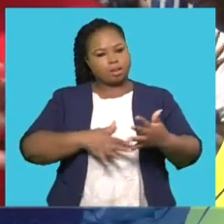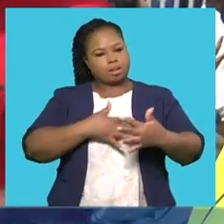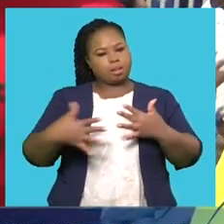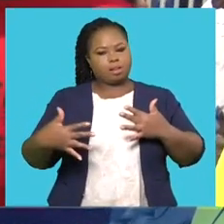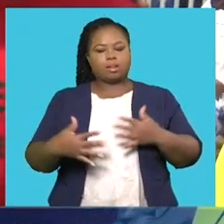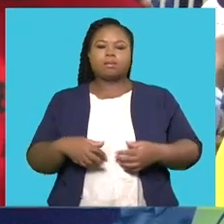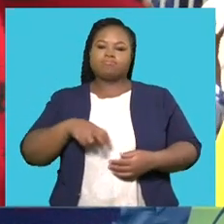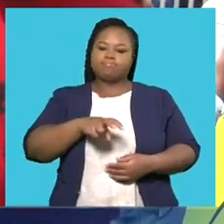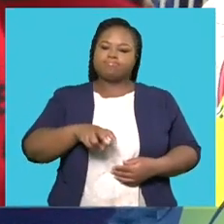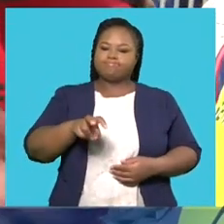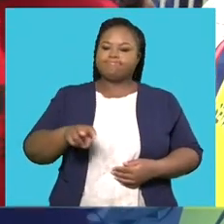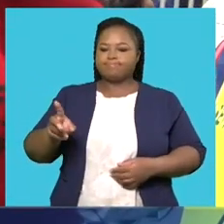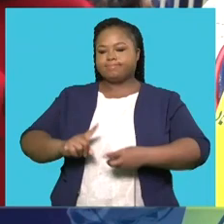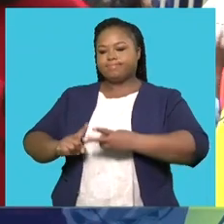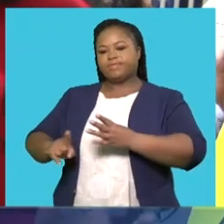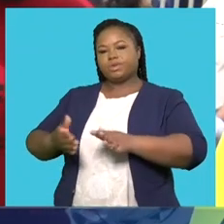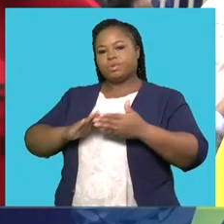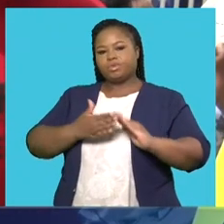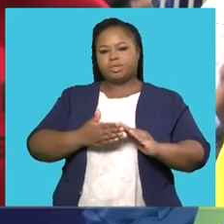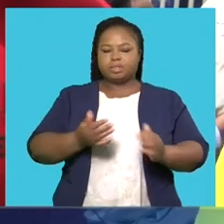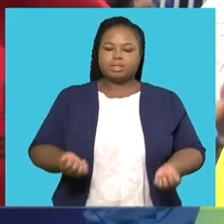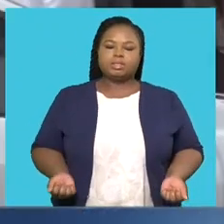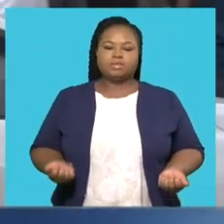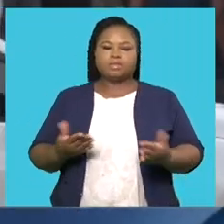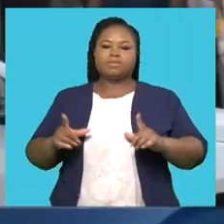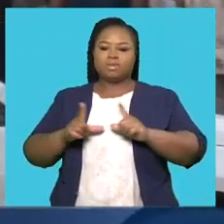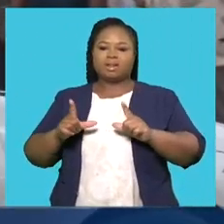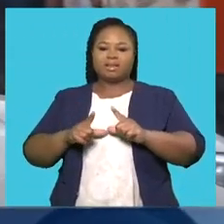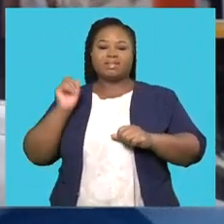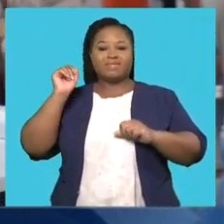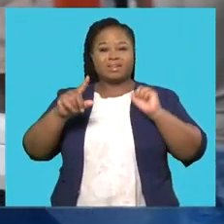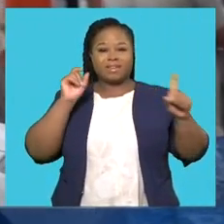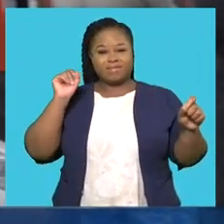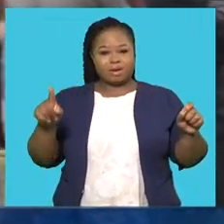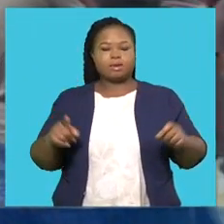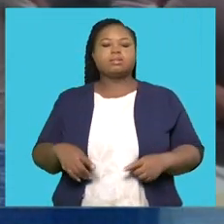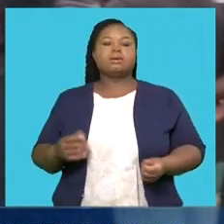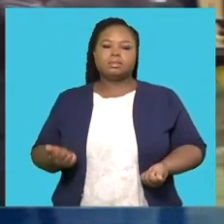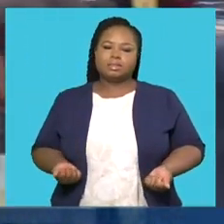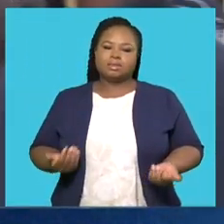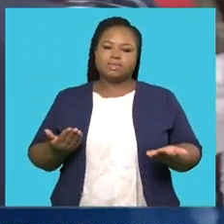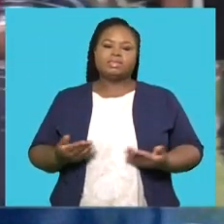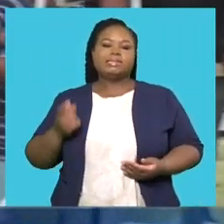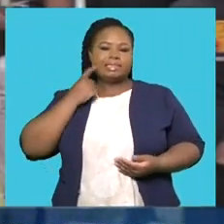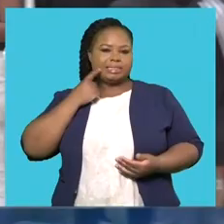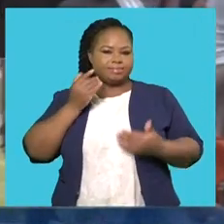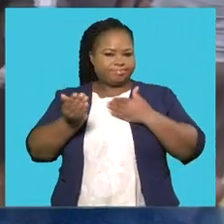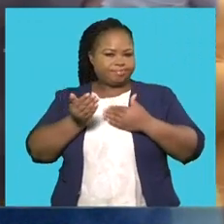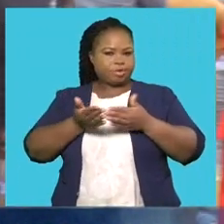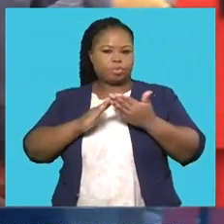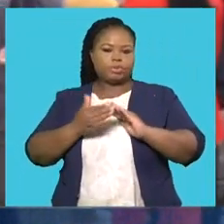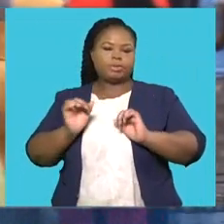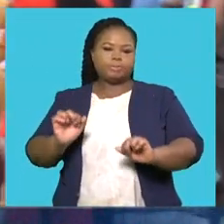we go to our communities where the services of licensing are very far. Then we take the services of licensing to their